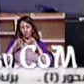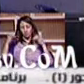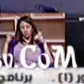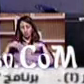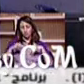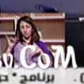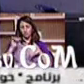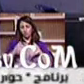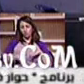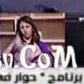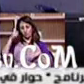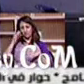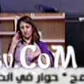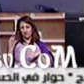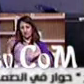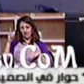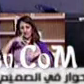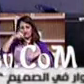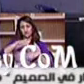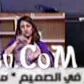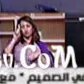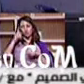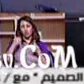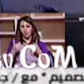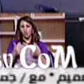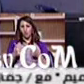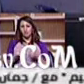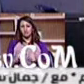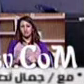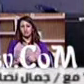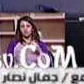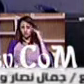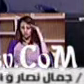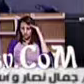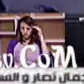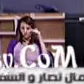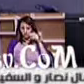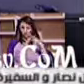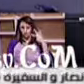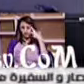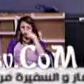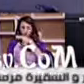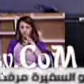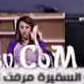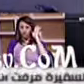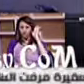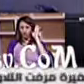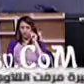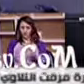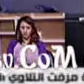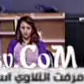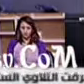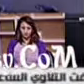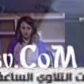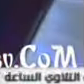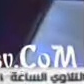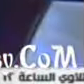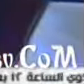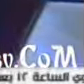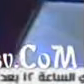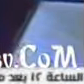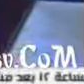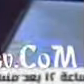وان يبقى يوم 306 يوم سلمي ان شاء الله باذن الله شكرا جزيلا نطلع بس فاصل لادان العشه ونرجع نواصل 90